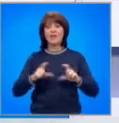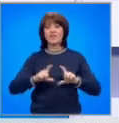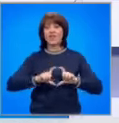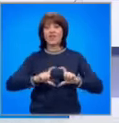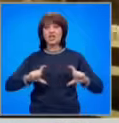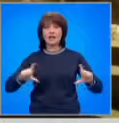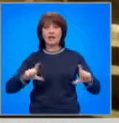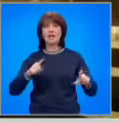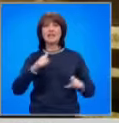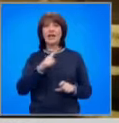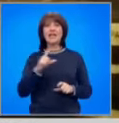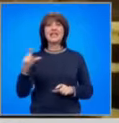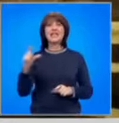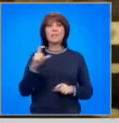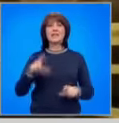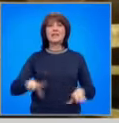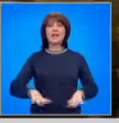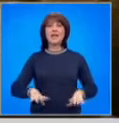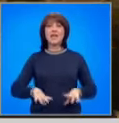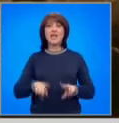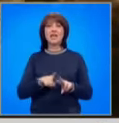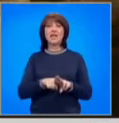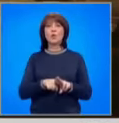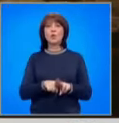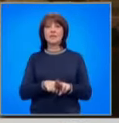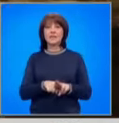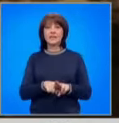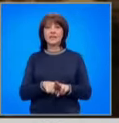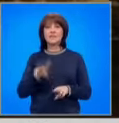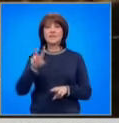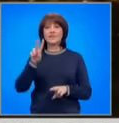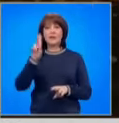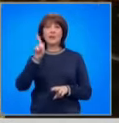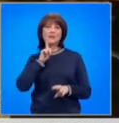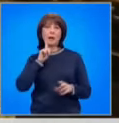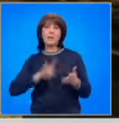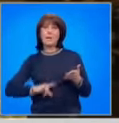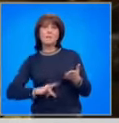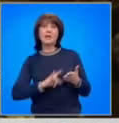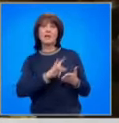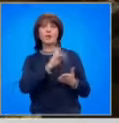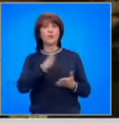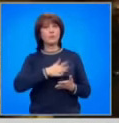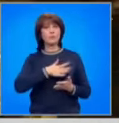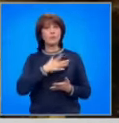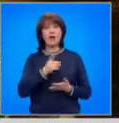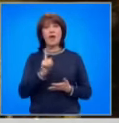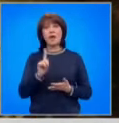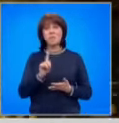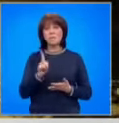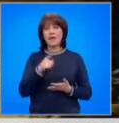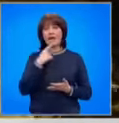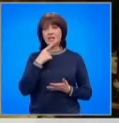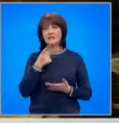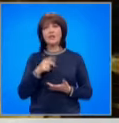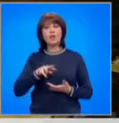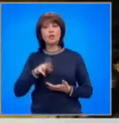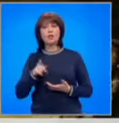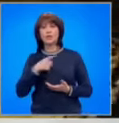в сибирския град Иркутск. А двамата пилоти загинаха, не се съобщава за други жертви.